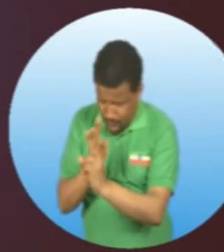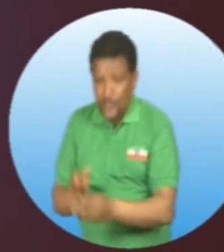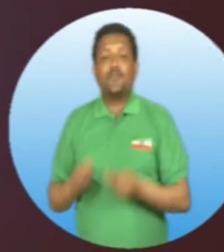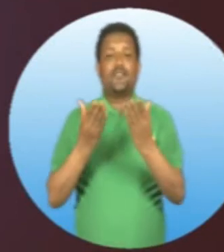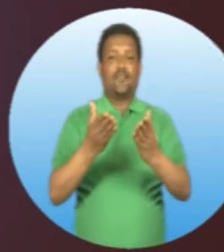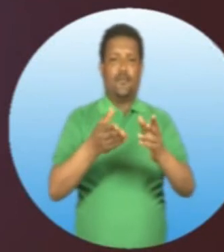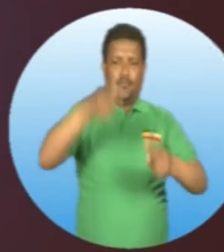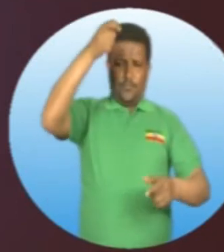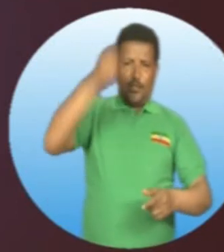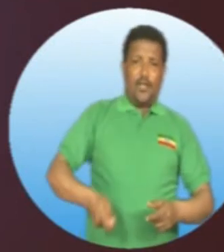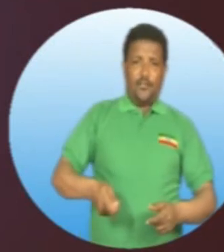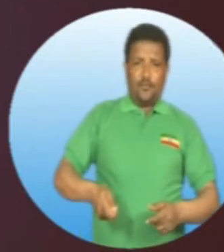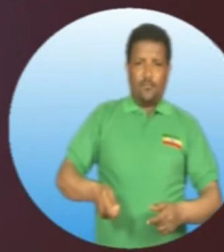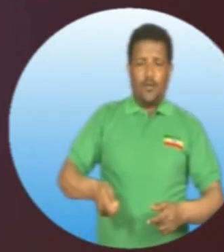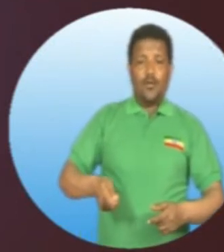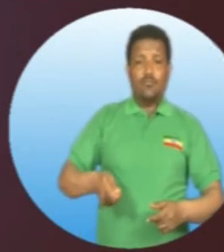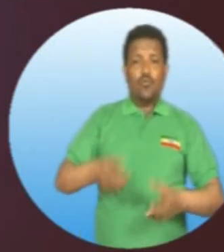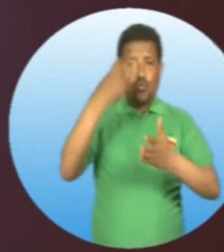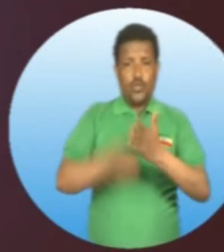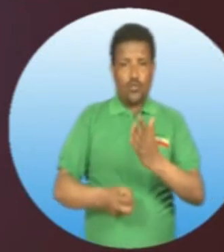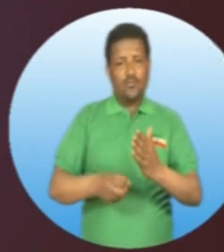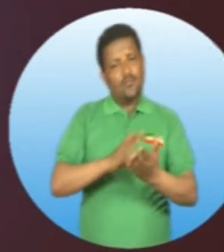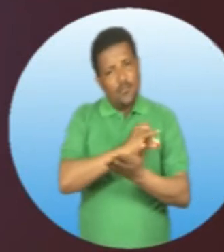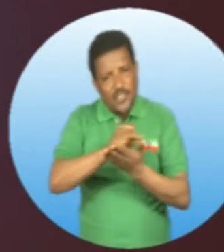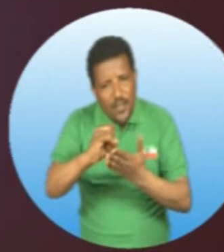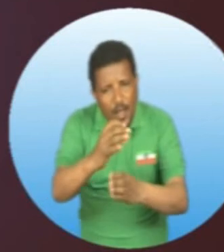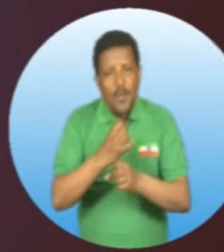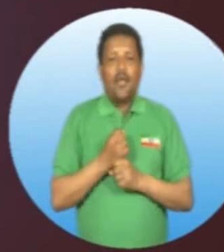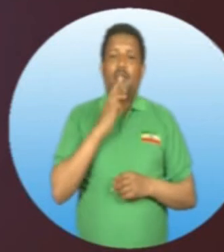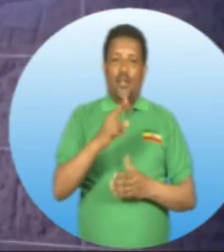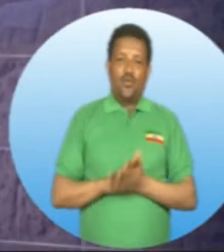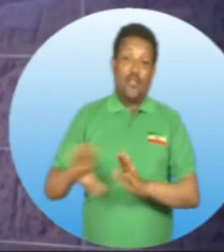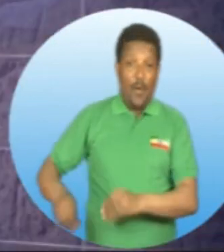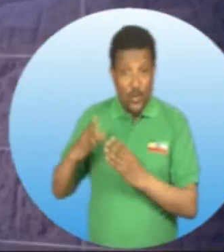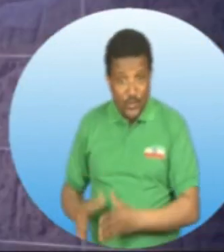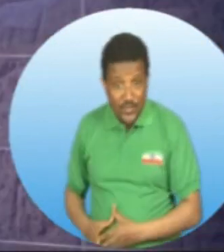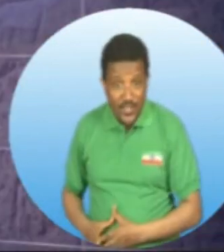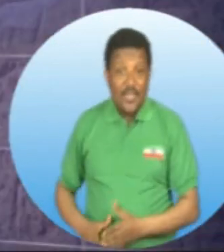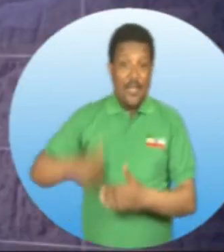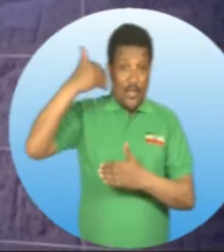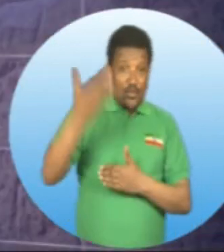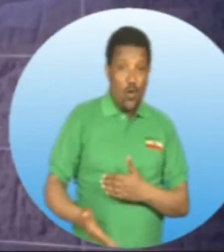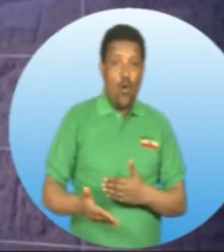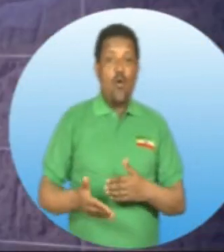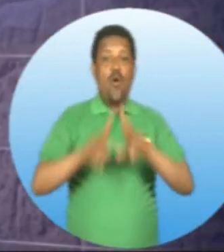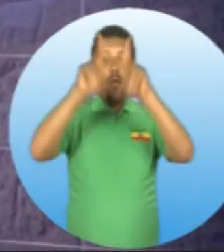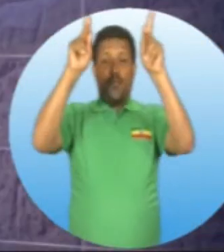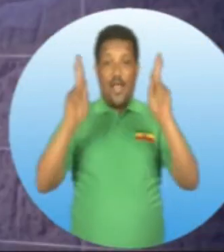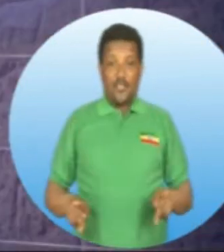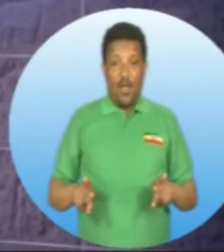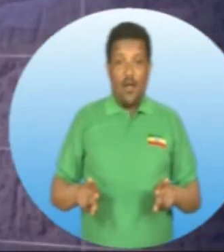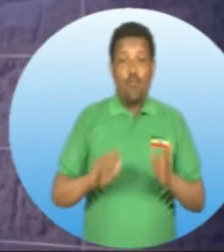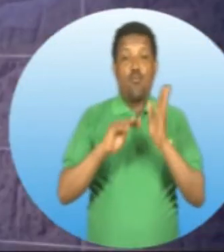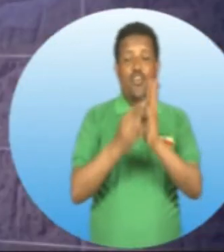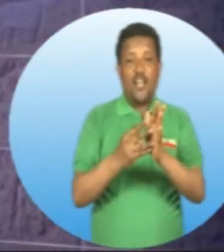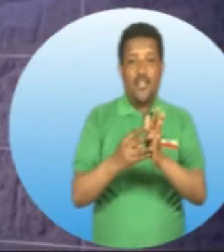መስጠት፣ የዳኝነት ውጤቱን በጸጋ መቀበል ናቸው። ተማሪዎች ቀጥሎ የፕላዝማ